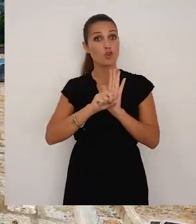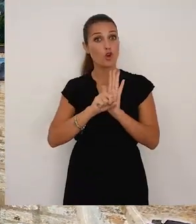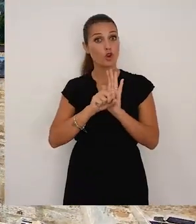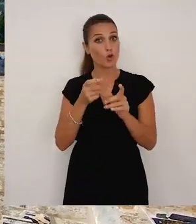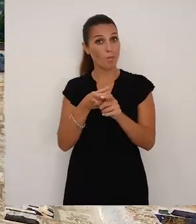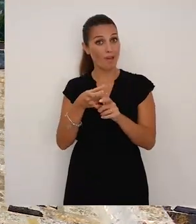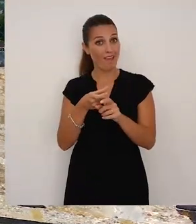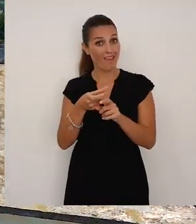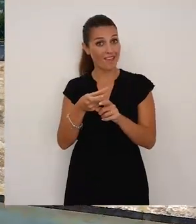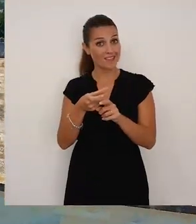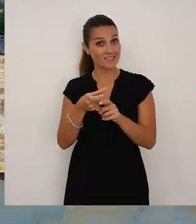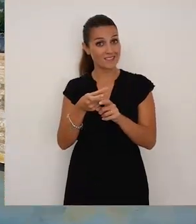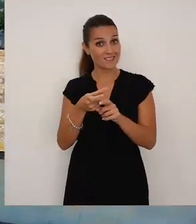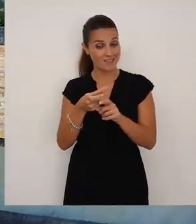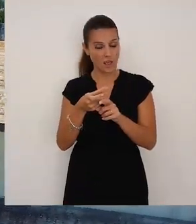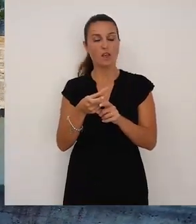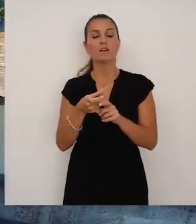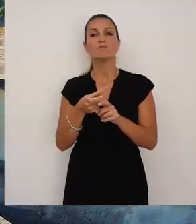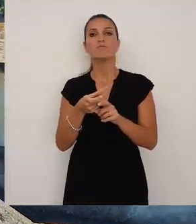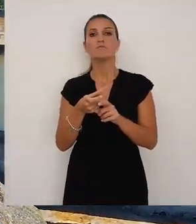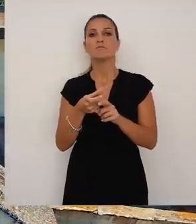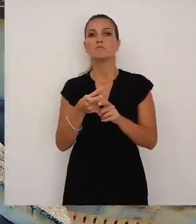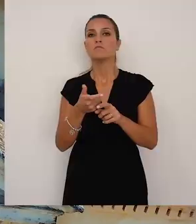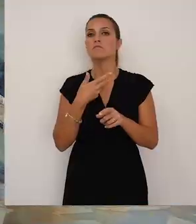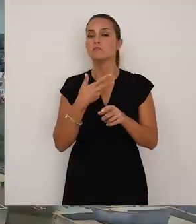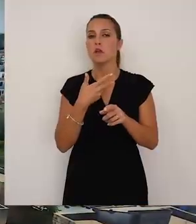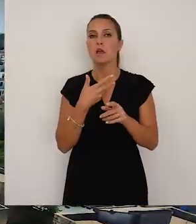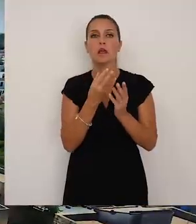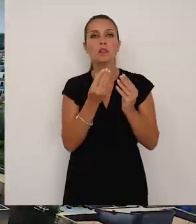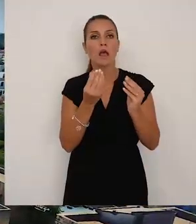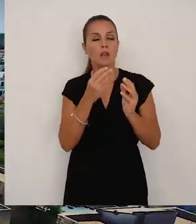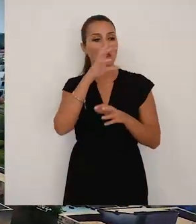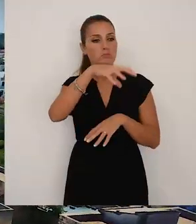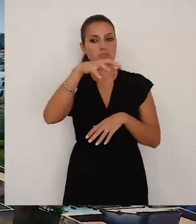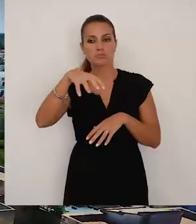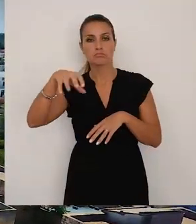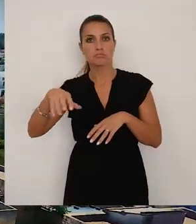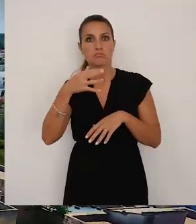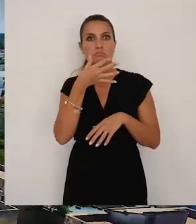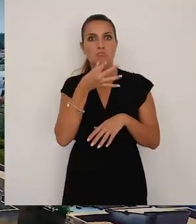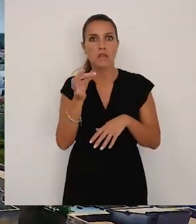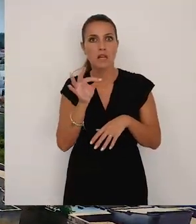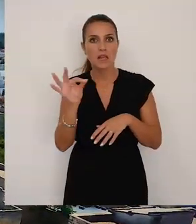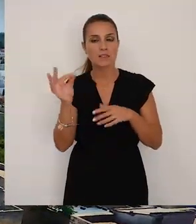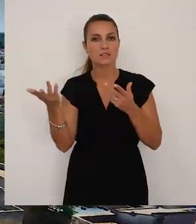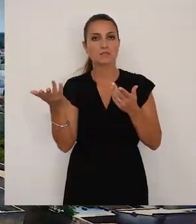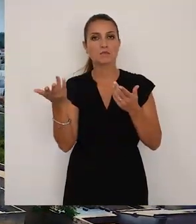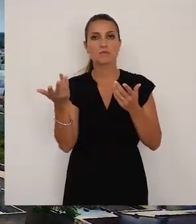Il centro storico del paese riesce ad attrarre le attenzioni del visitatore attento alla ricerca di bellezze